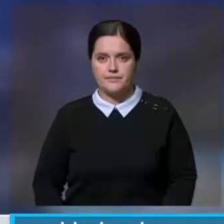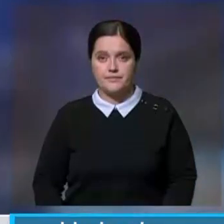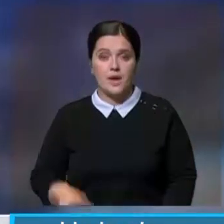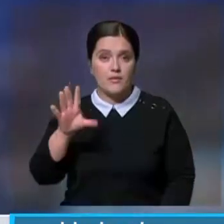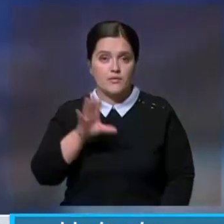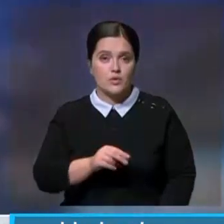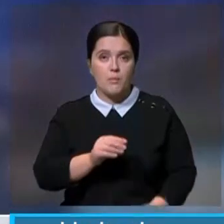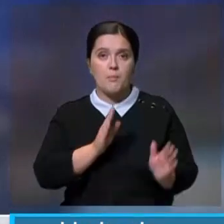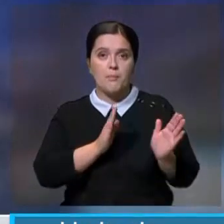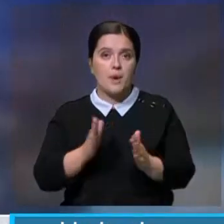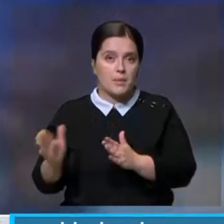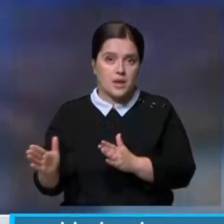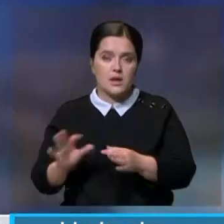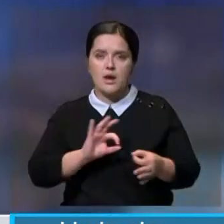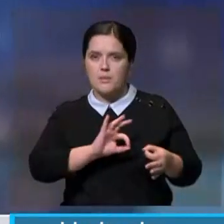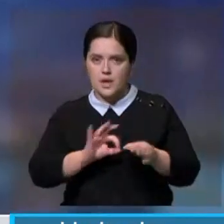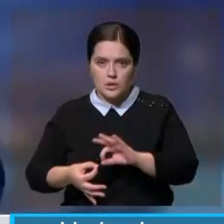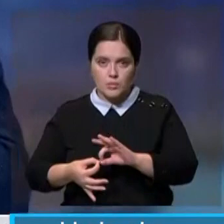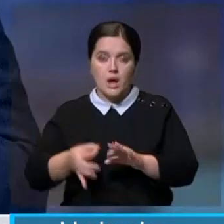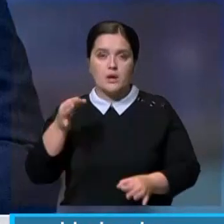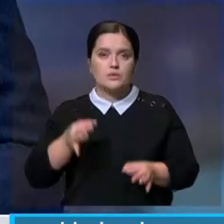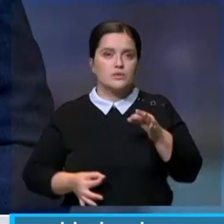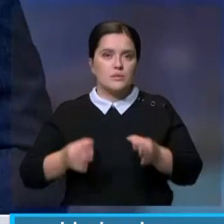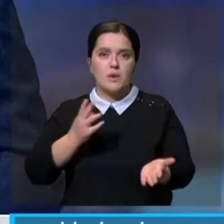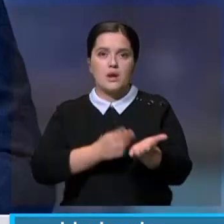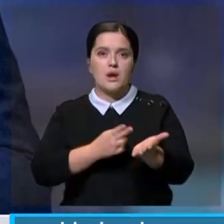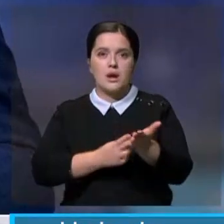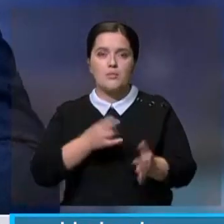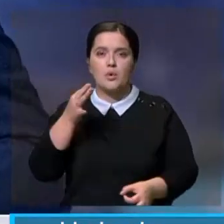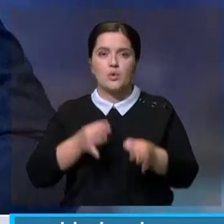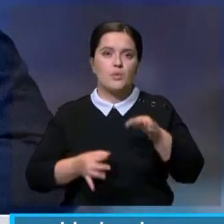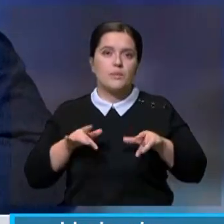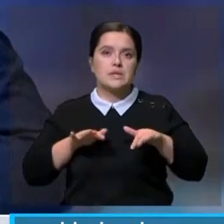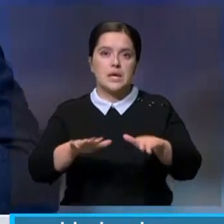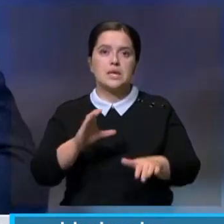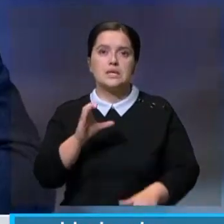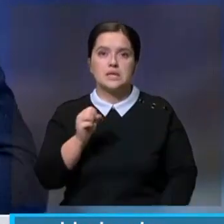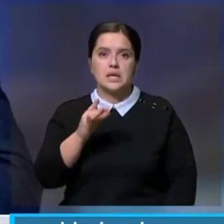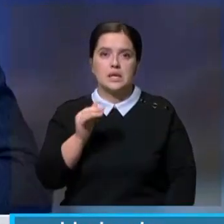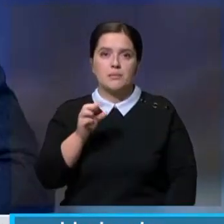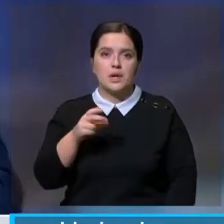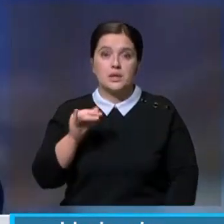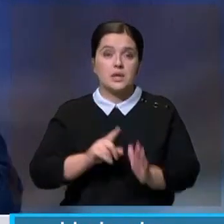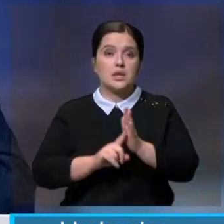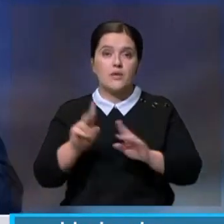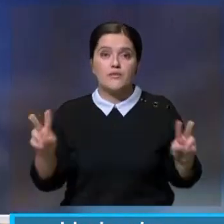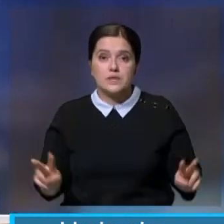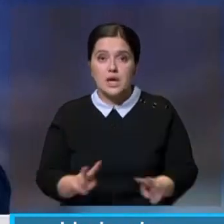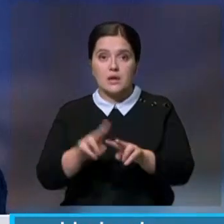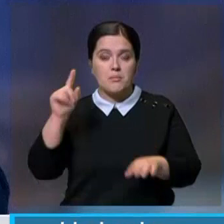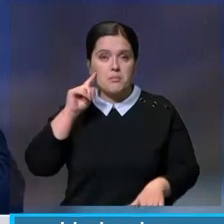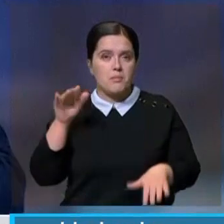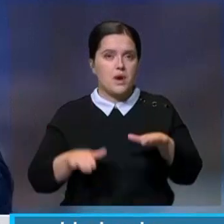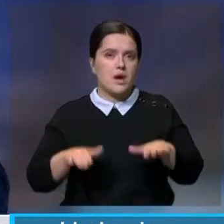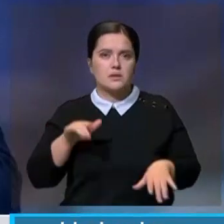Ну а теперь обо всем по порядку, но более подробно. Судебное разбирательство по уголовному делу Кайрата Сатыбалды началось в столице. Напомню, его